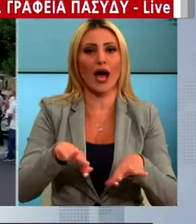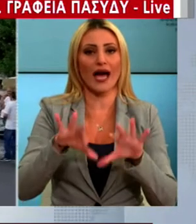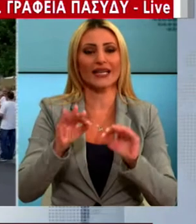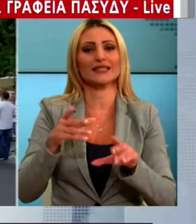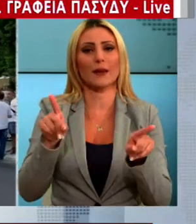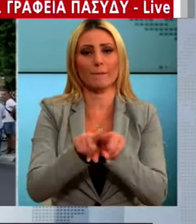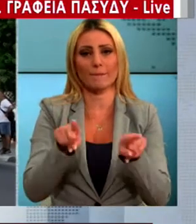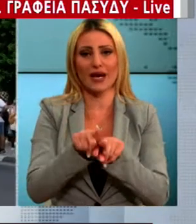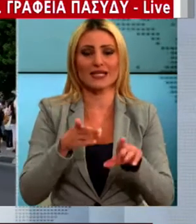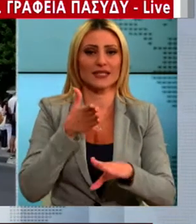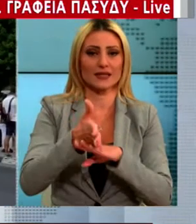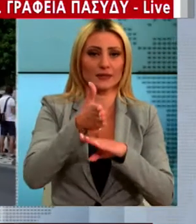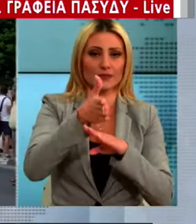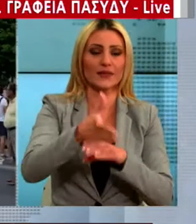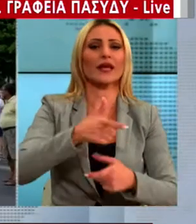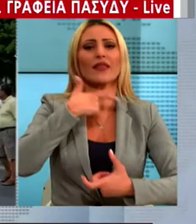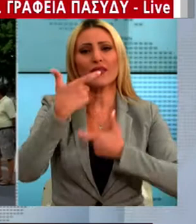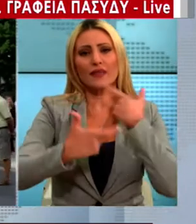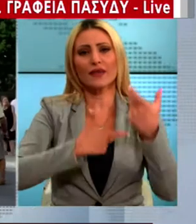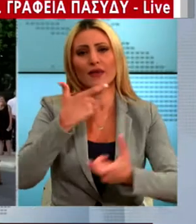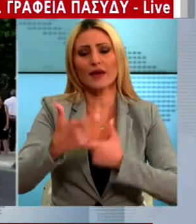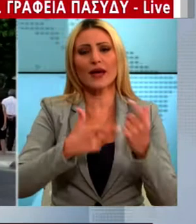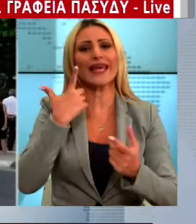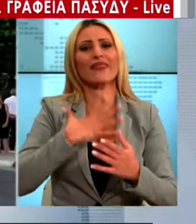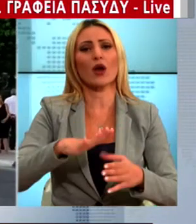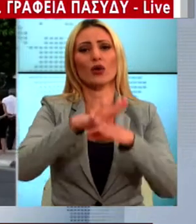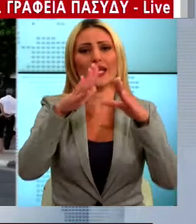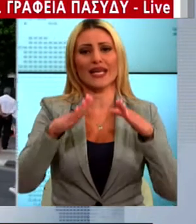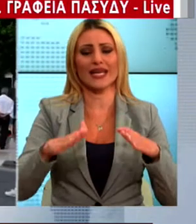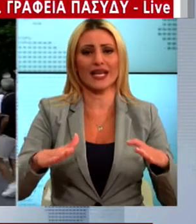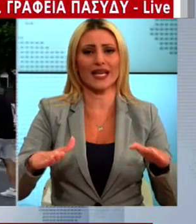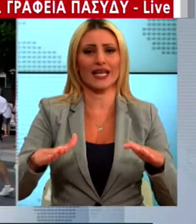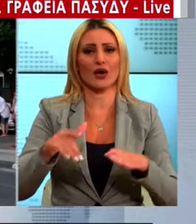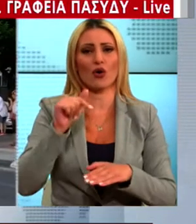μαζί τους, θα διαδηλώσουν για ένα πιο ειρηνικό,